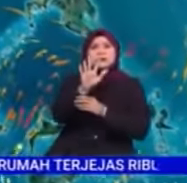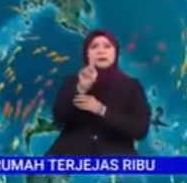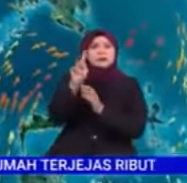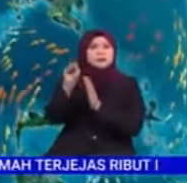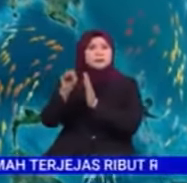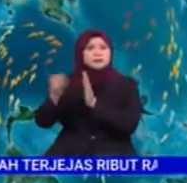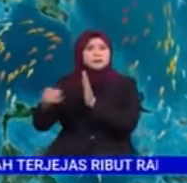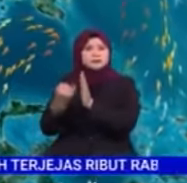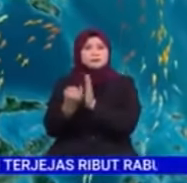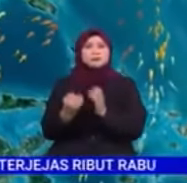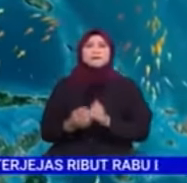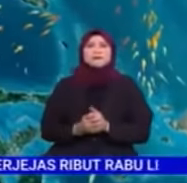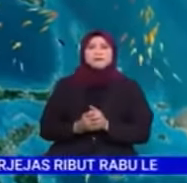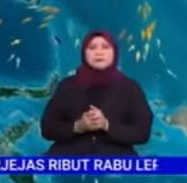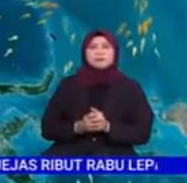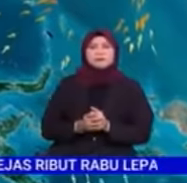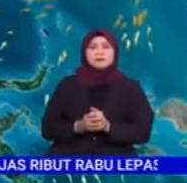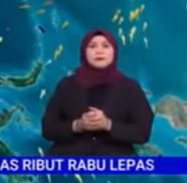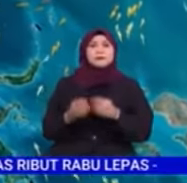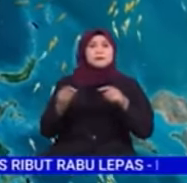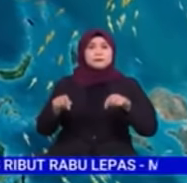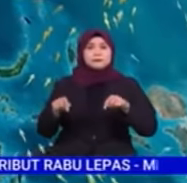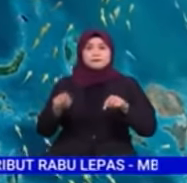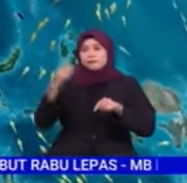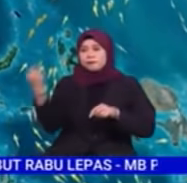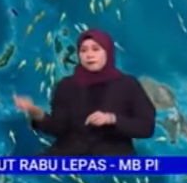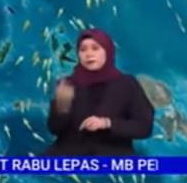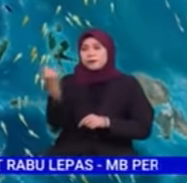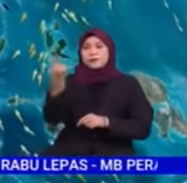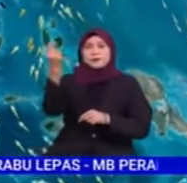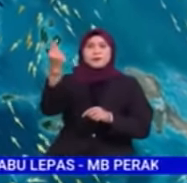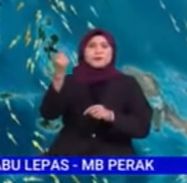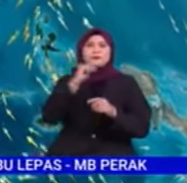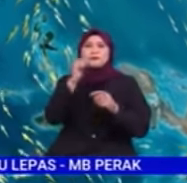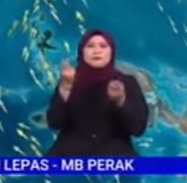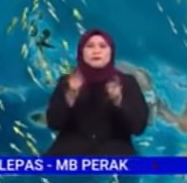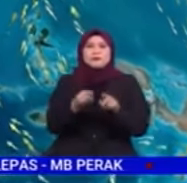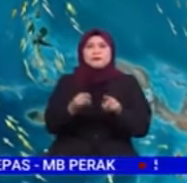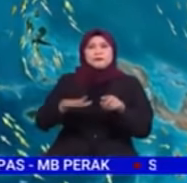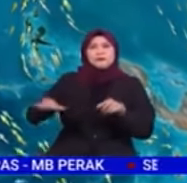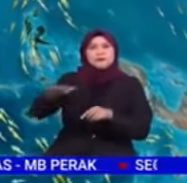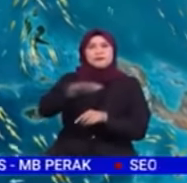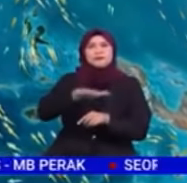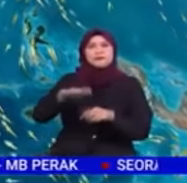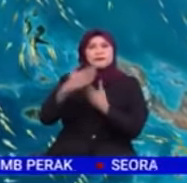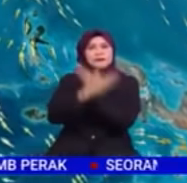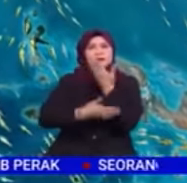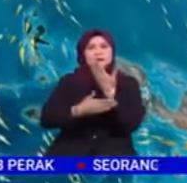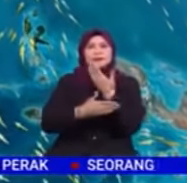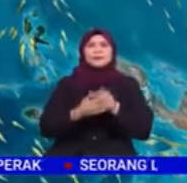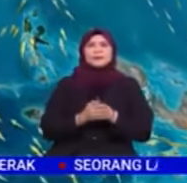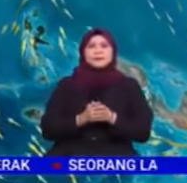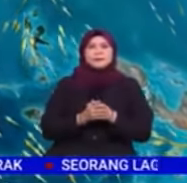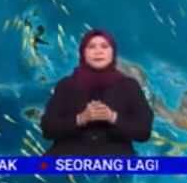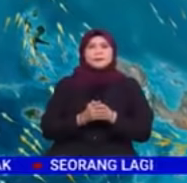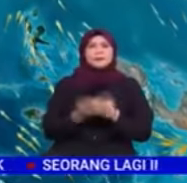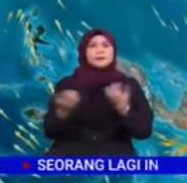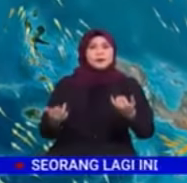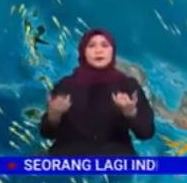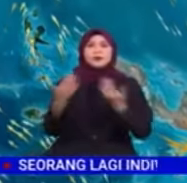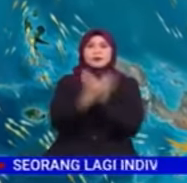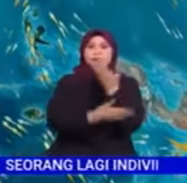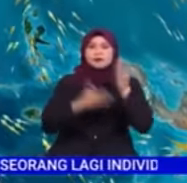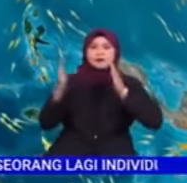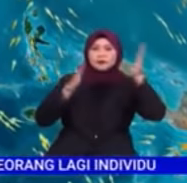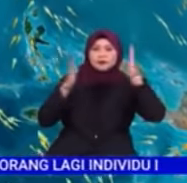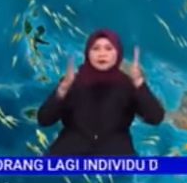sejam demikian keadaan ini tidak memberi kesan disinfected kepada Rantau negara dan buat emosi Ini negara kita